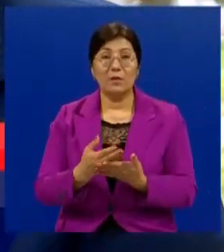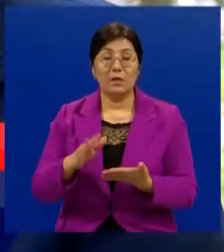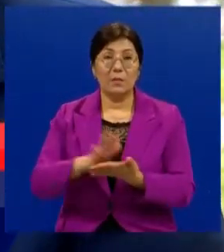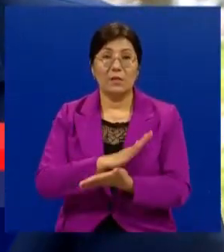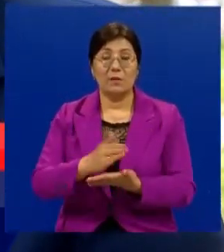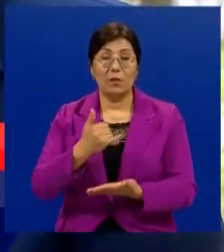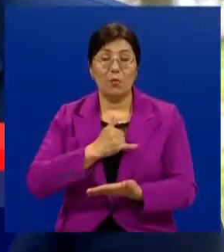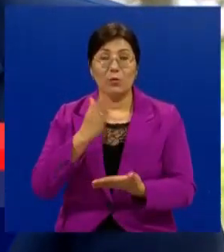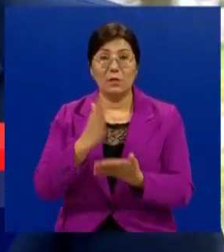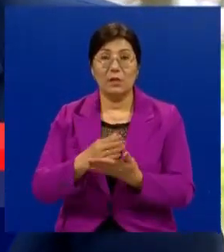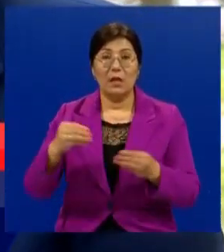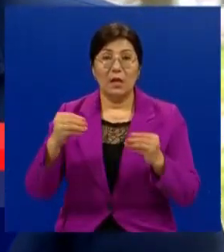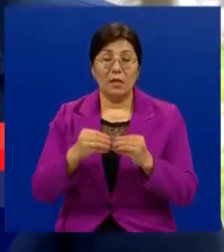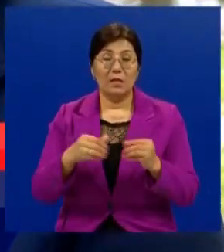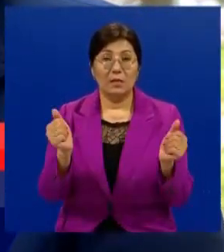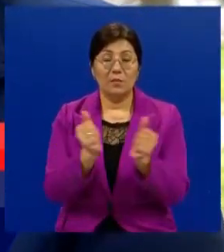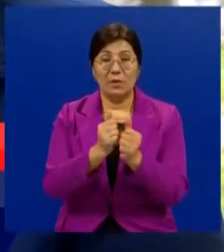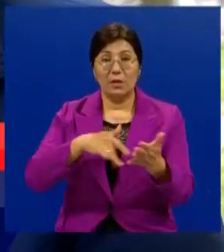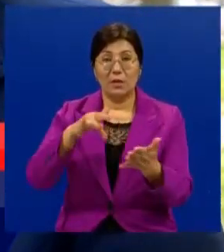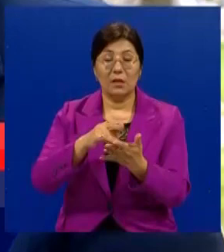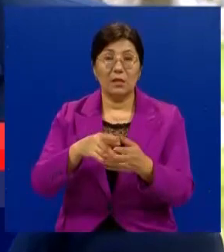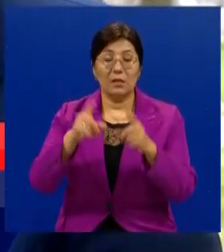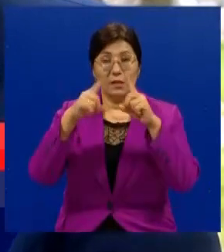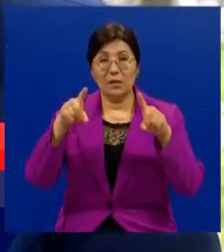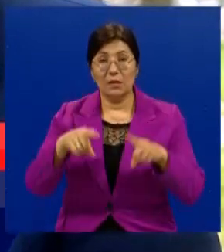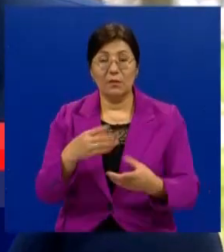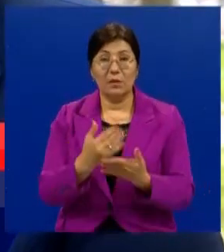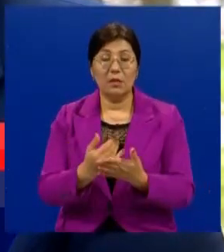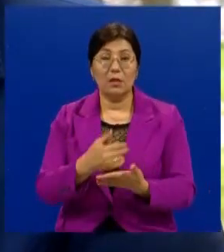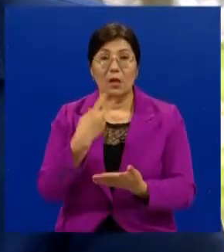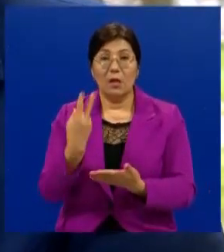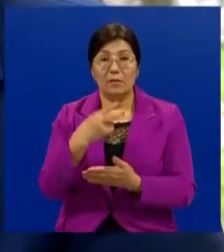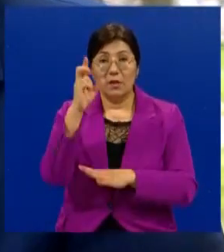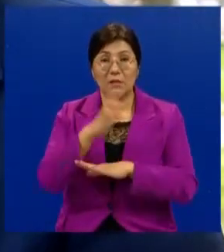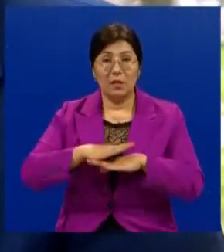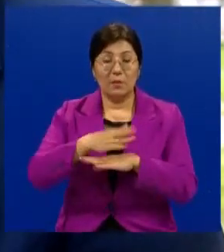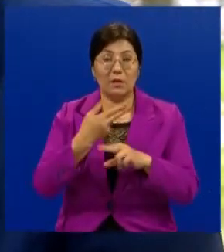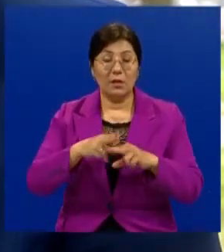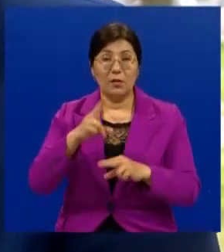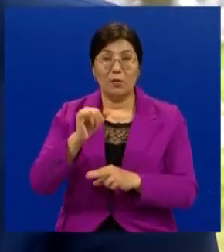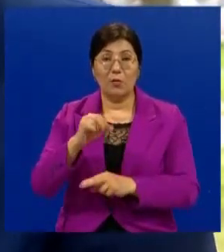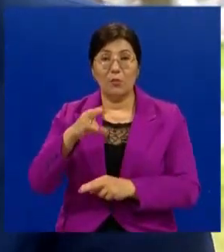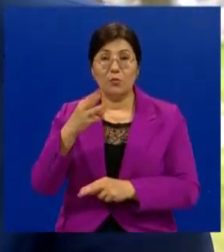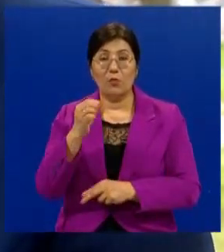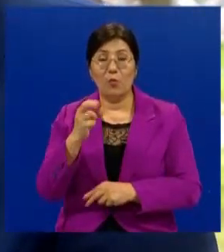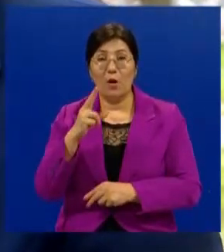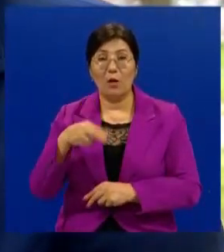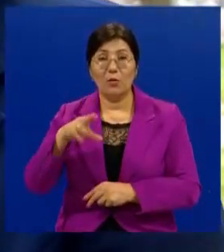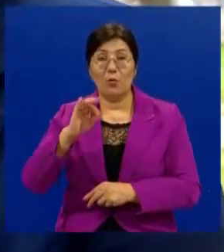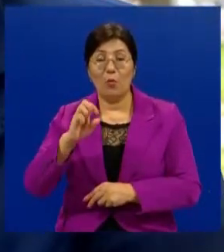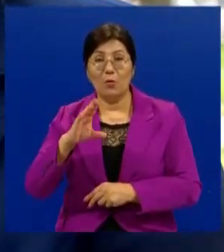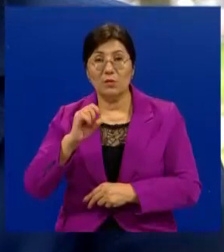У нас насчитывается 10 пригородных лагерей, и только 2 из них являются государственными. Это Куншуак и Достык. В первом